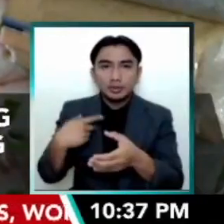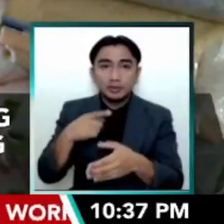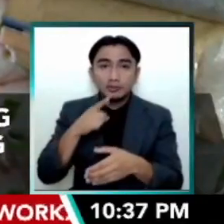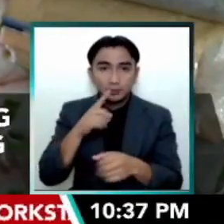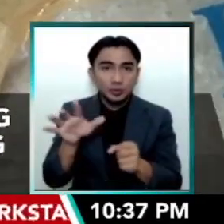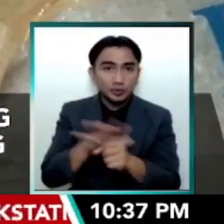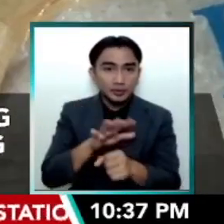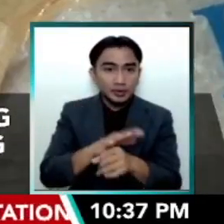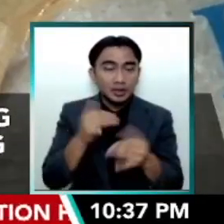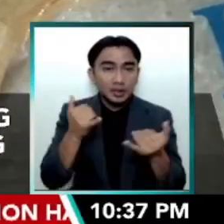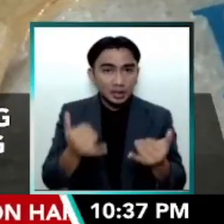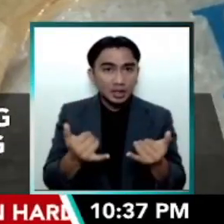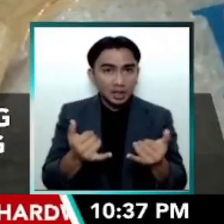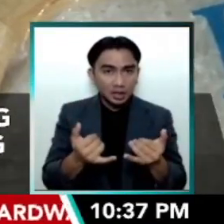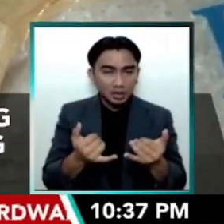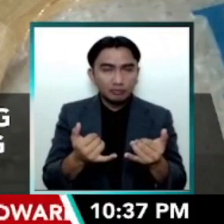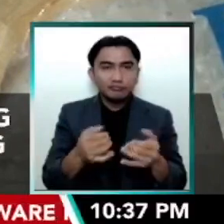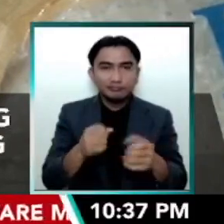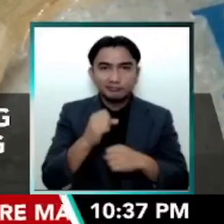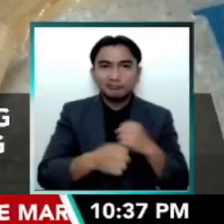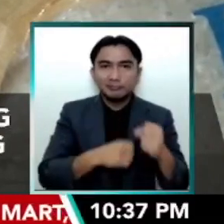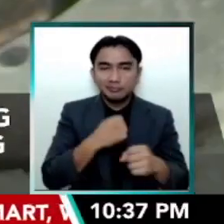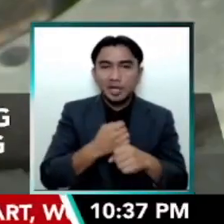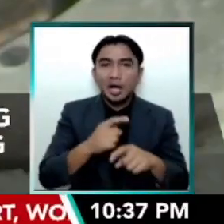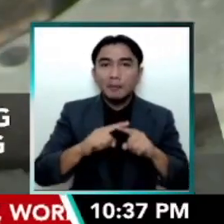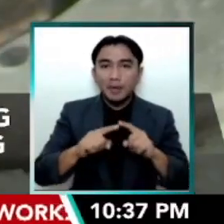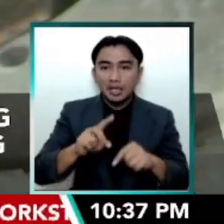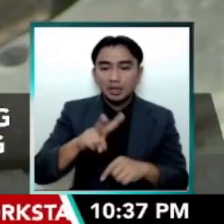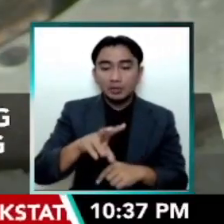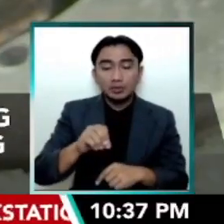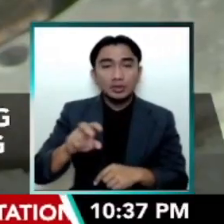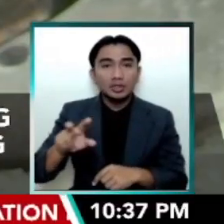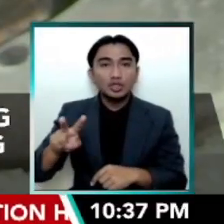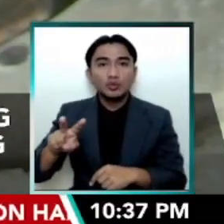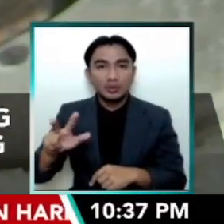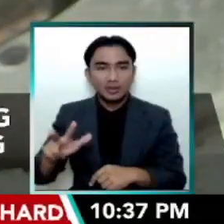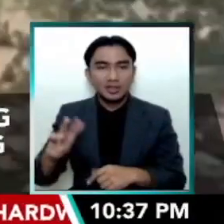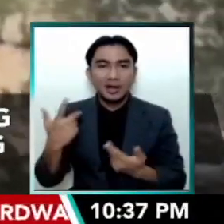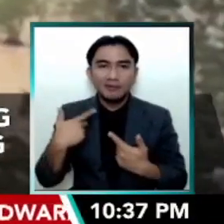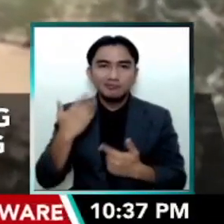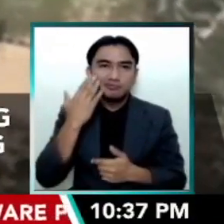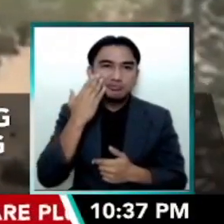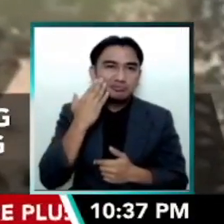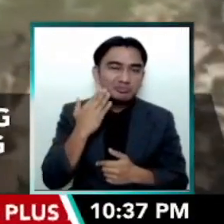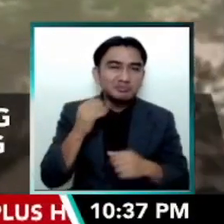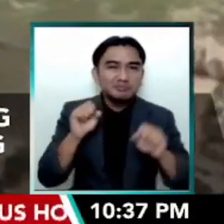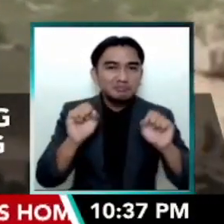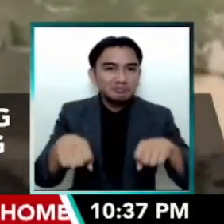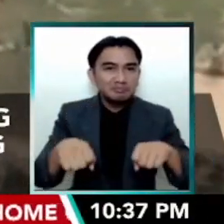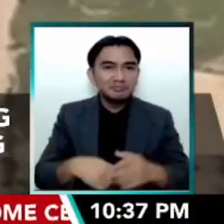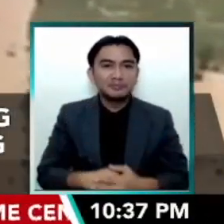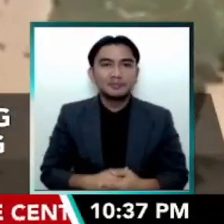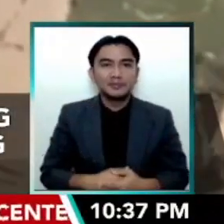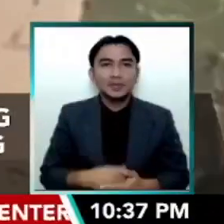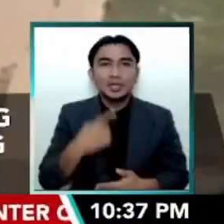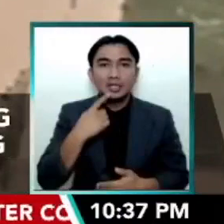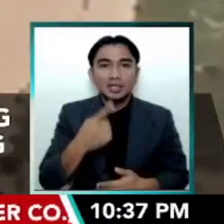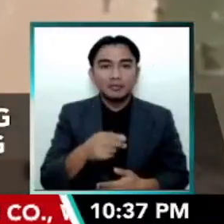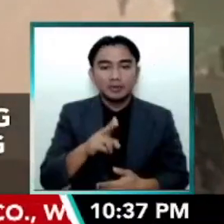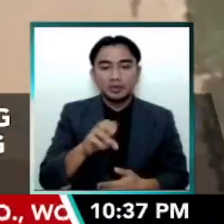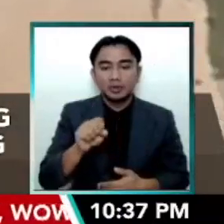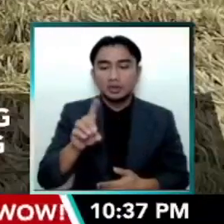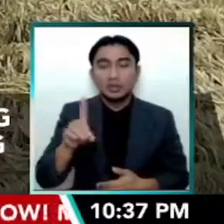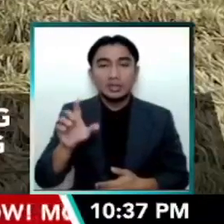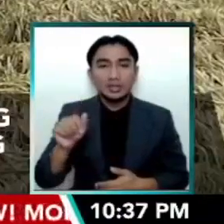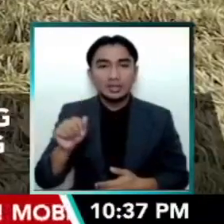taon, pero posible raw na magkaroon ng problema sa supply sa 2023. Gaya ng USDA, itinuturong dahilan